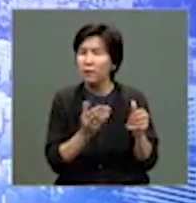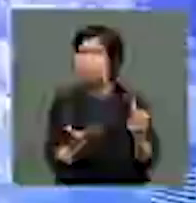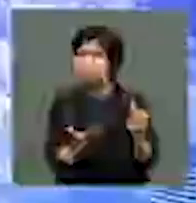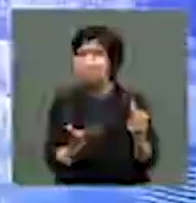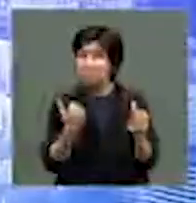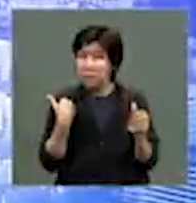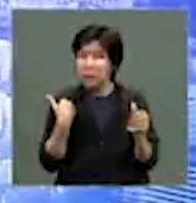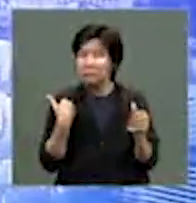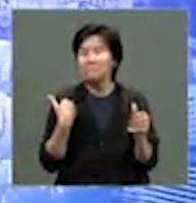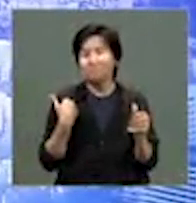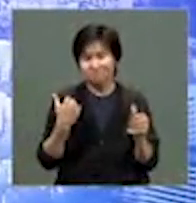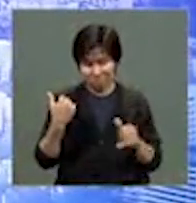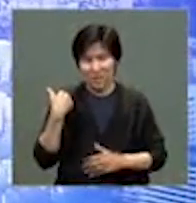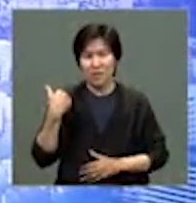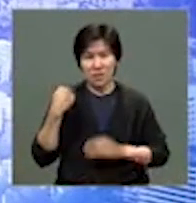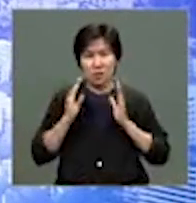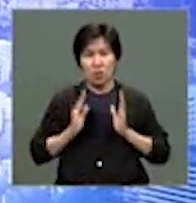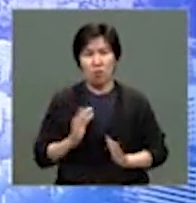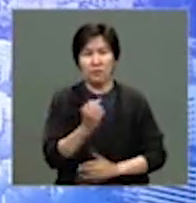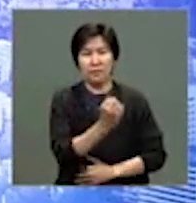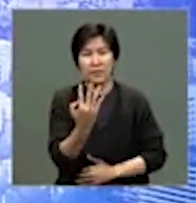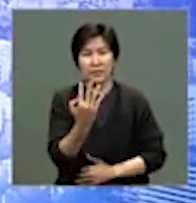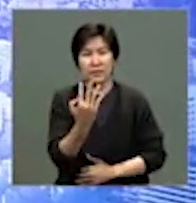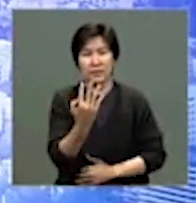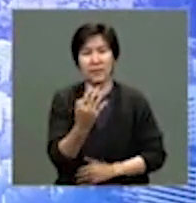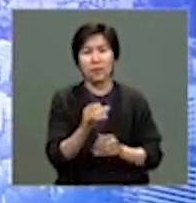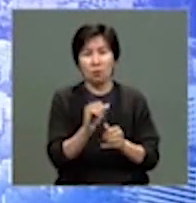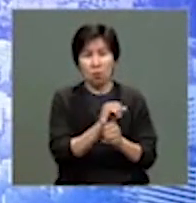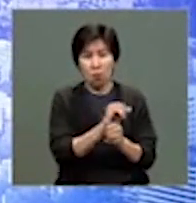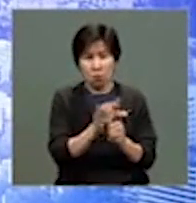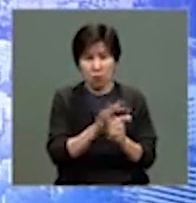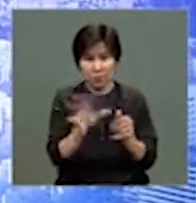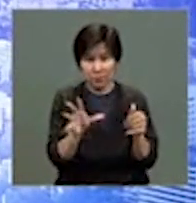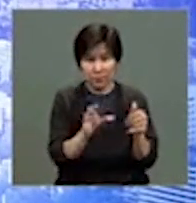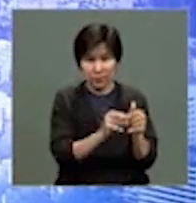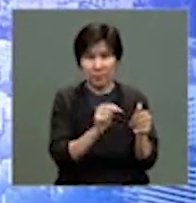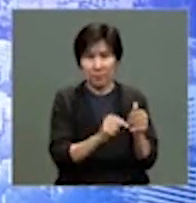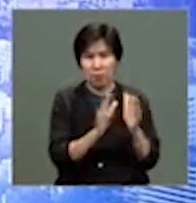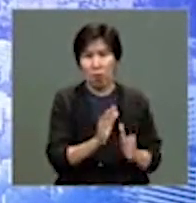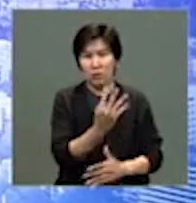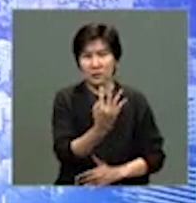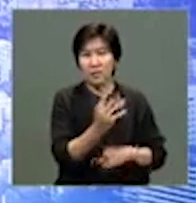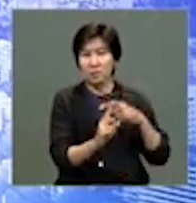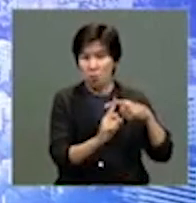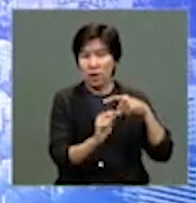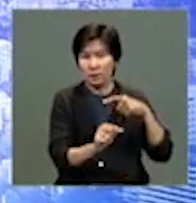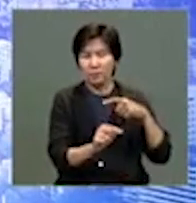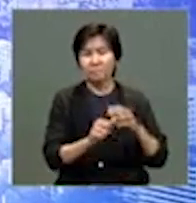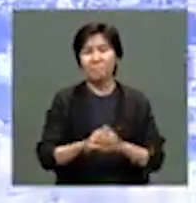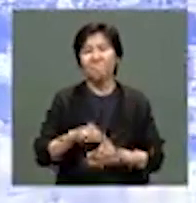นะครับที่จะรายงานไปนะครับก็ติดตามไปตอนนั้นมาดูเรื่องของรายงานสถานการณ์รายวันก่อนแล้วกันนะครับวันนี้มีผู้ป่วยใหม่4รายครับยังเป็น 4รายที่อยู่ในสถานที่กักกันที่รัฐจัดให้ทั้ง4